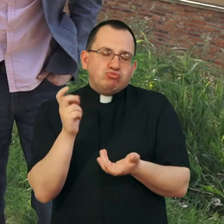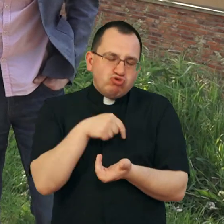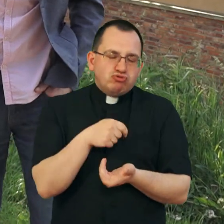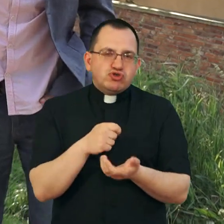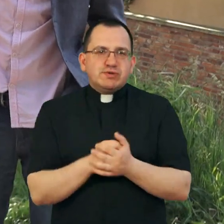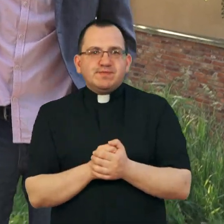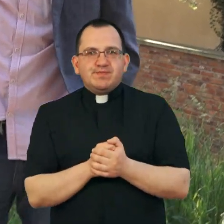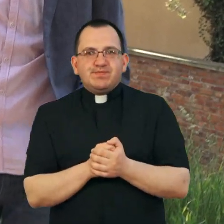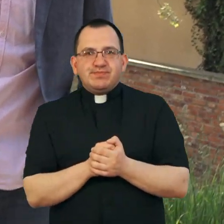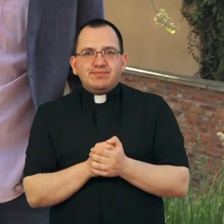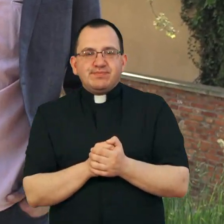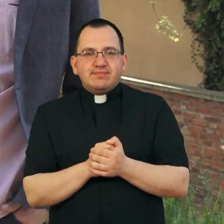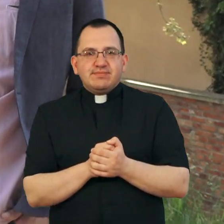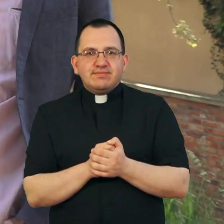imam